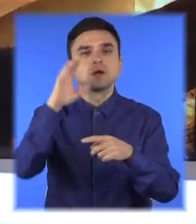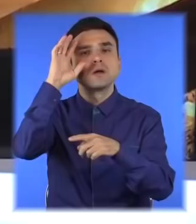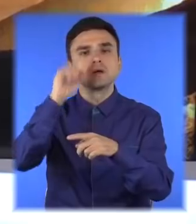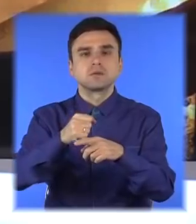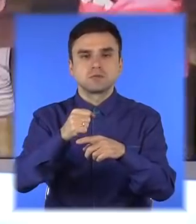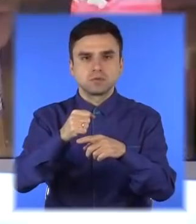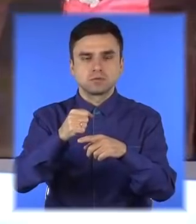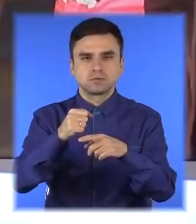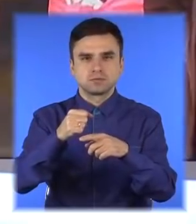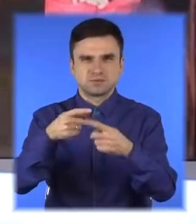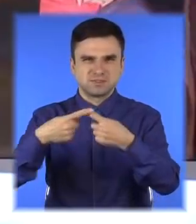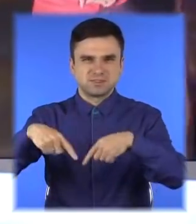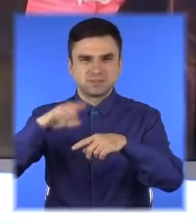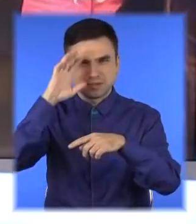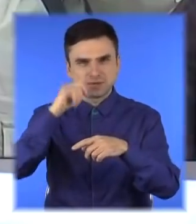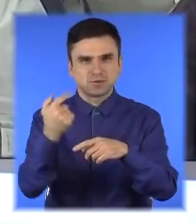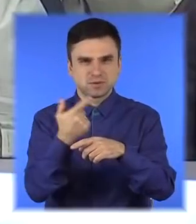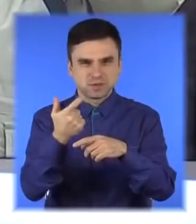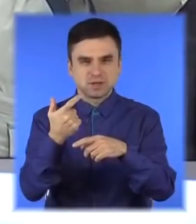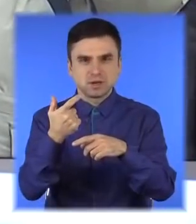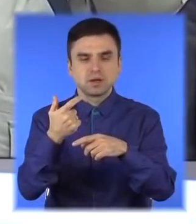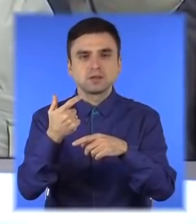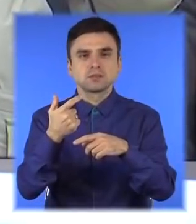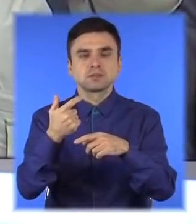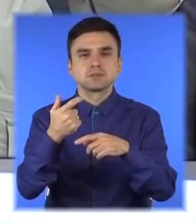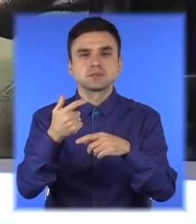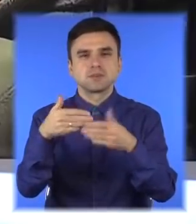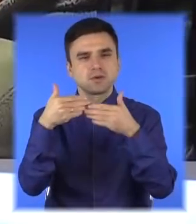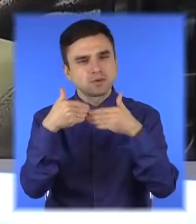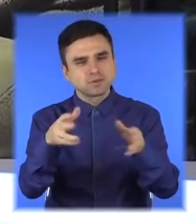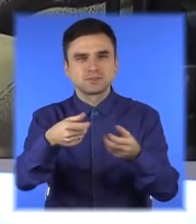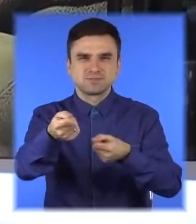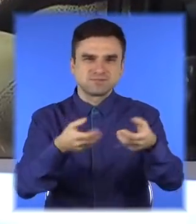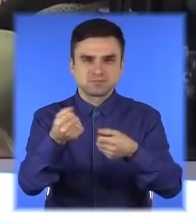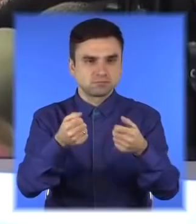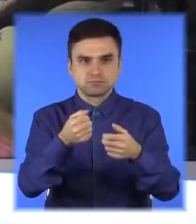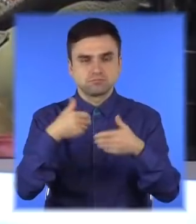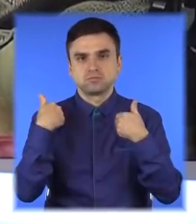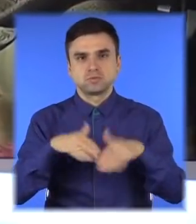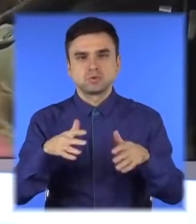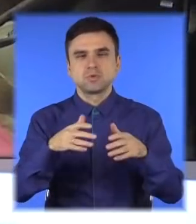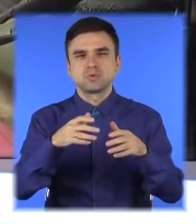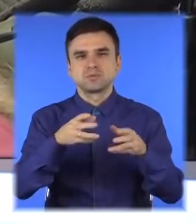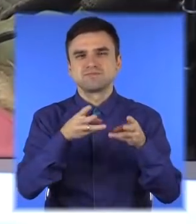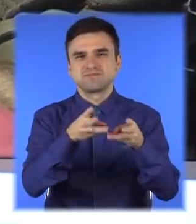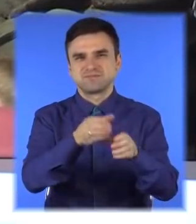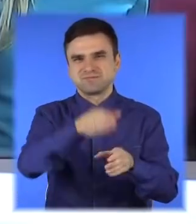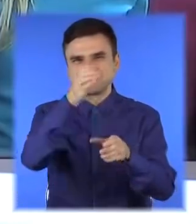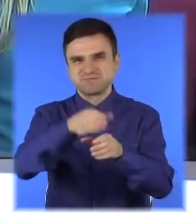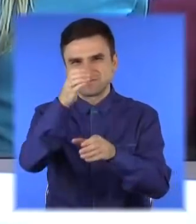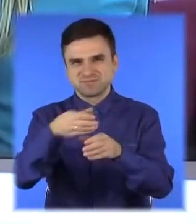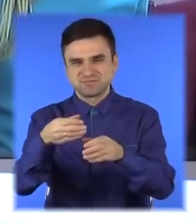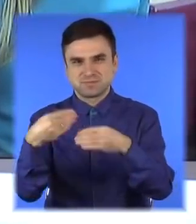паливо на котельні теплоцентралі. Люди виходили на декілька мітингів. Спочатку до котелень, аби протистояти